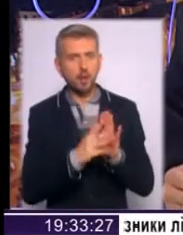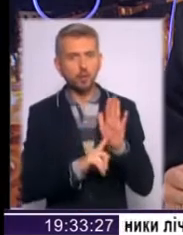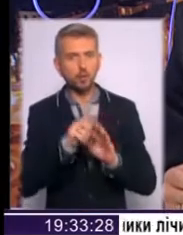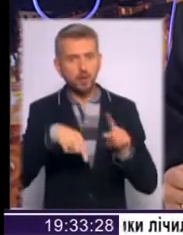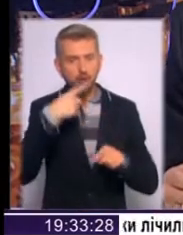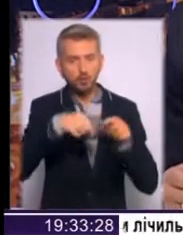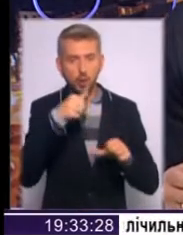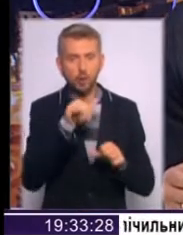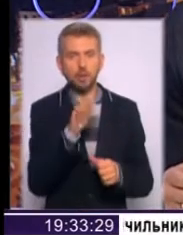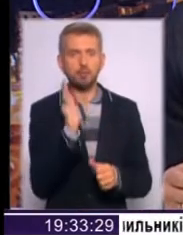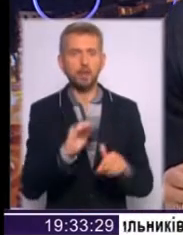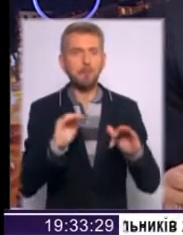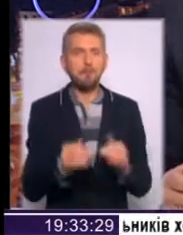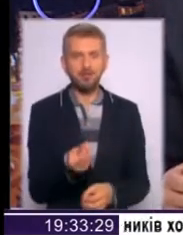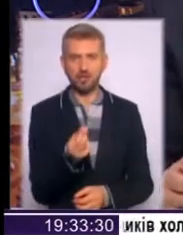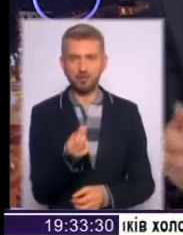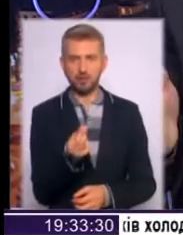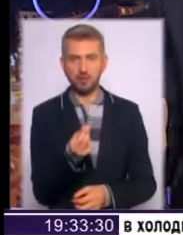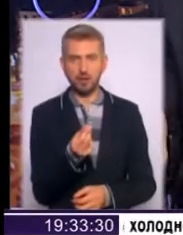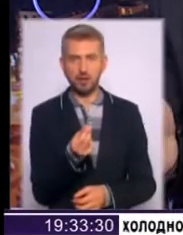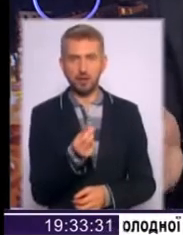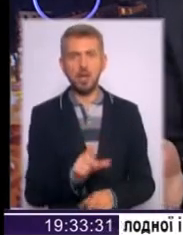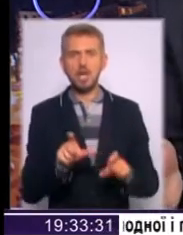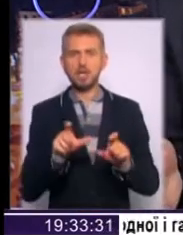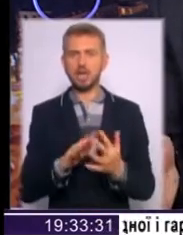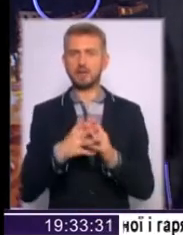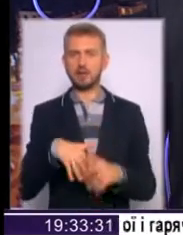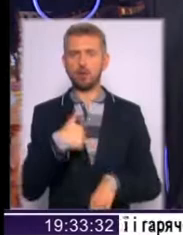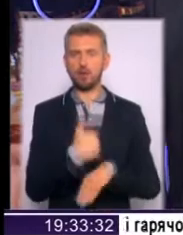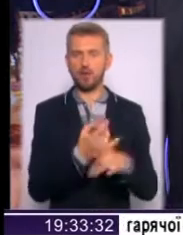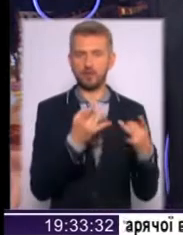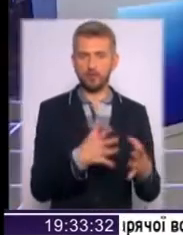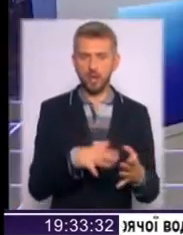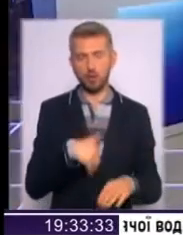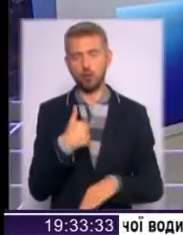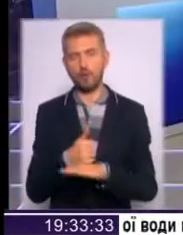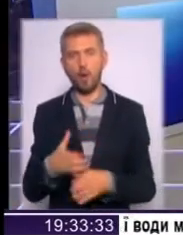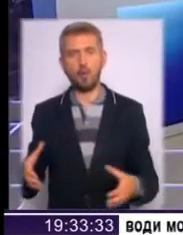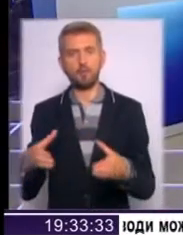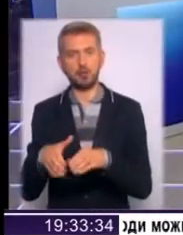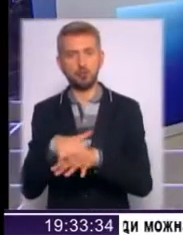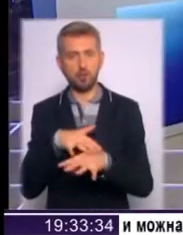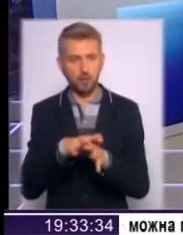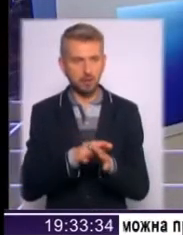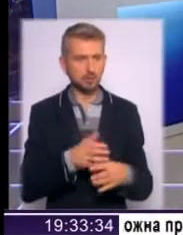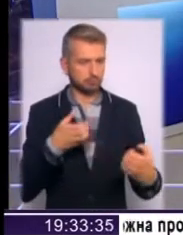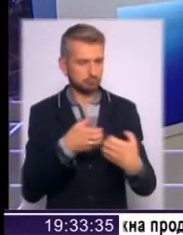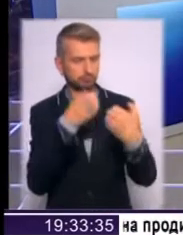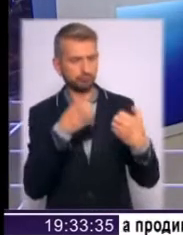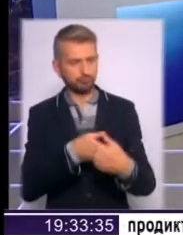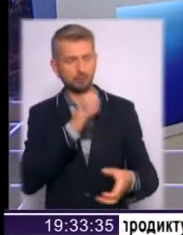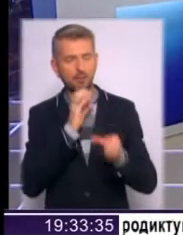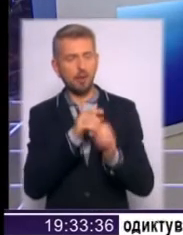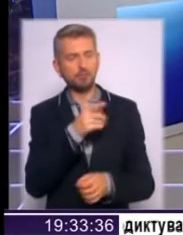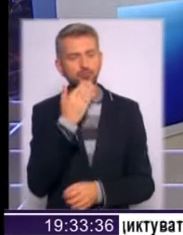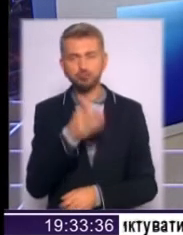року в них буде менше ресурсів. Сяде сільський голова звичайний і голова об'єднаної громади. Вип'ють по чарці, той запитає, слухай, ну як